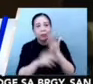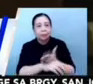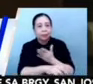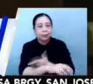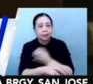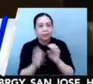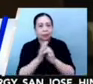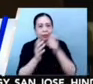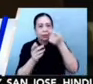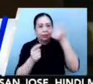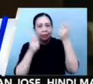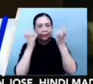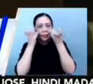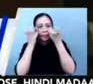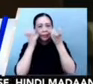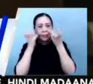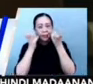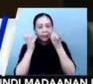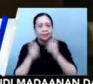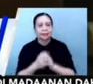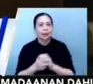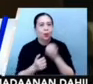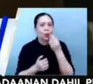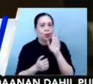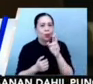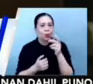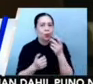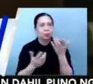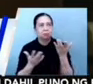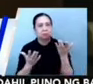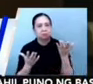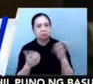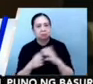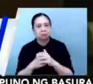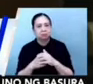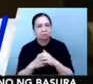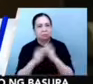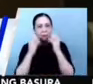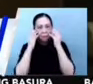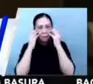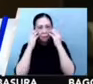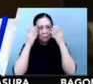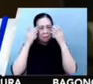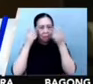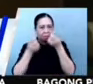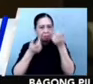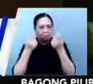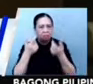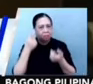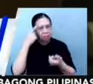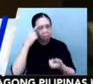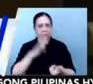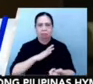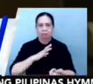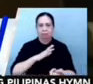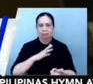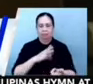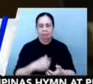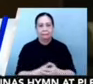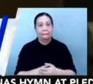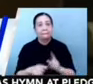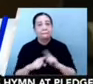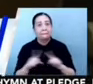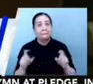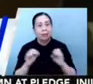tagihawat mo sa mukha o kaya yung mga medyo wrinkles mo sa mukha tinanggal para sa atin wala naman tayong problema diyan pero completely